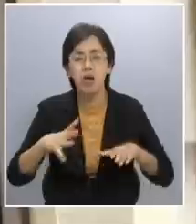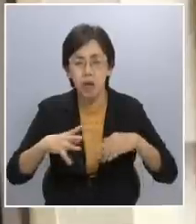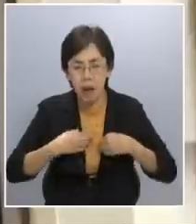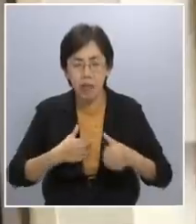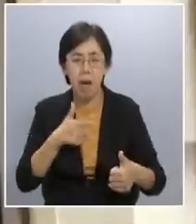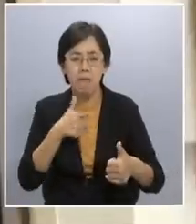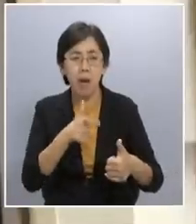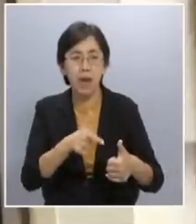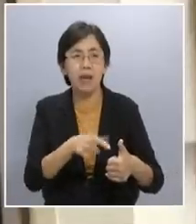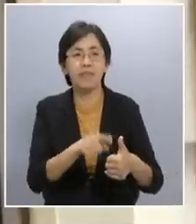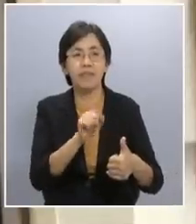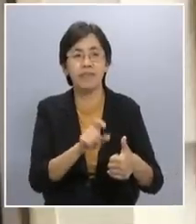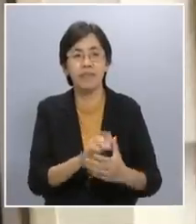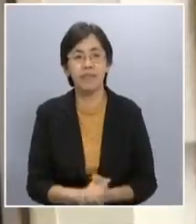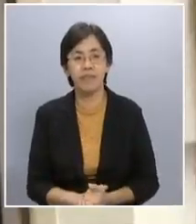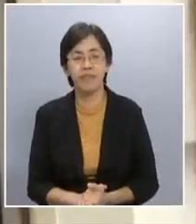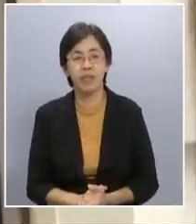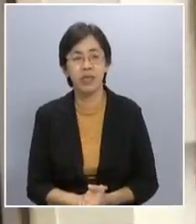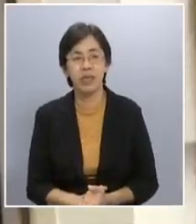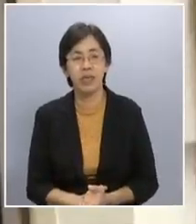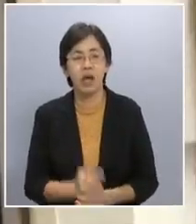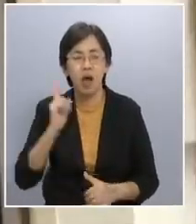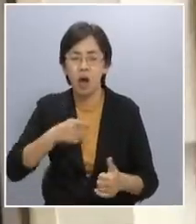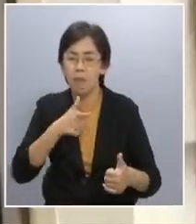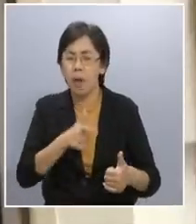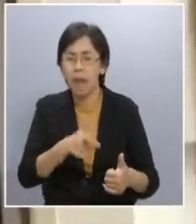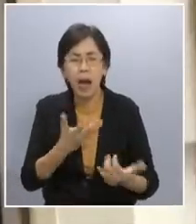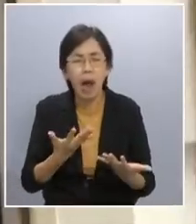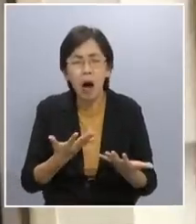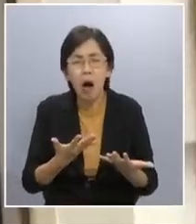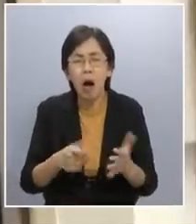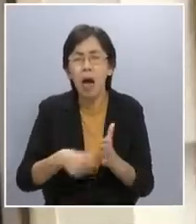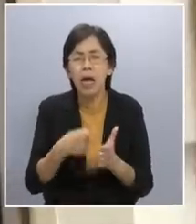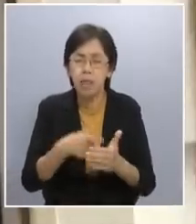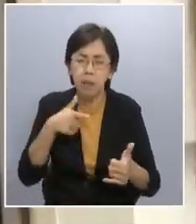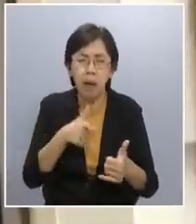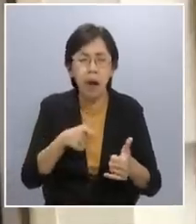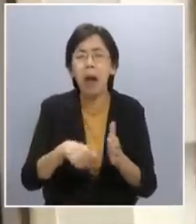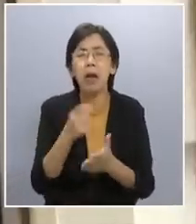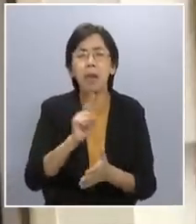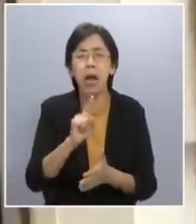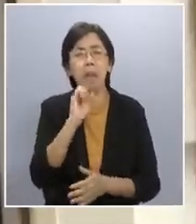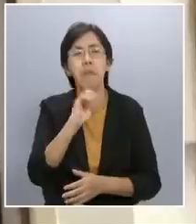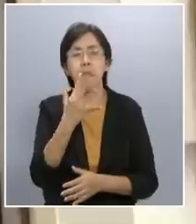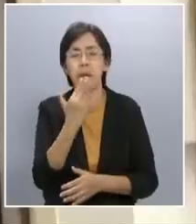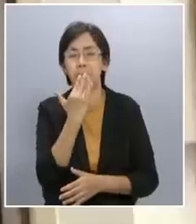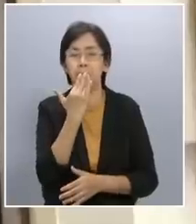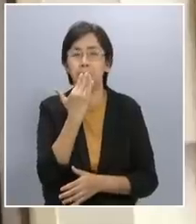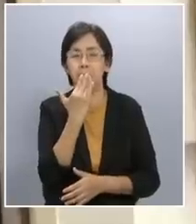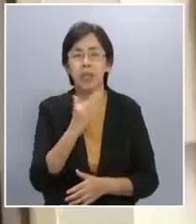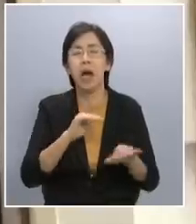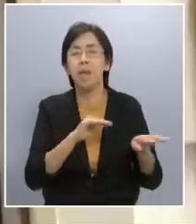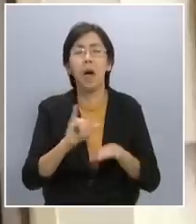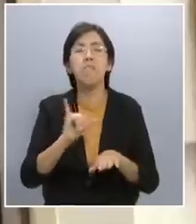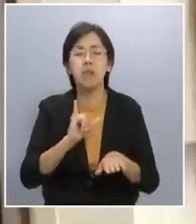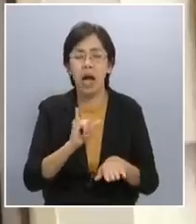ยิงสามีตัวเองนะครับแต่ว่าแกก็ไม่ได้เปิดเผยนะครับถึงสาเหตุที่แท้จริงว่าเพราะอะไรเนื่องจากแกบอกว่าแกยังไม่พร้อมที่จ